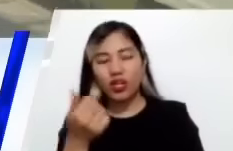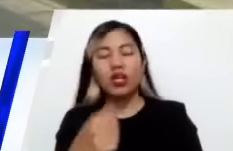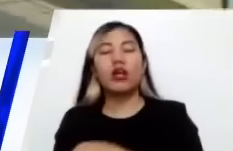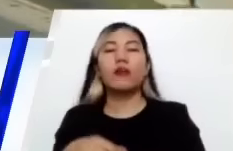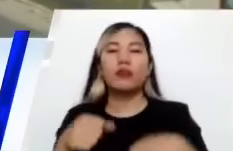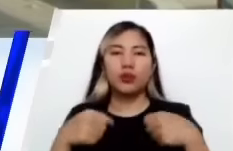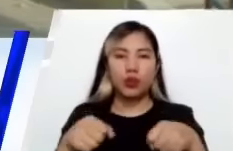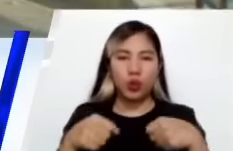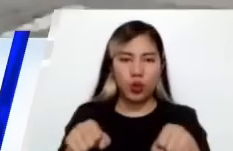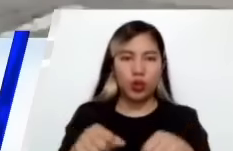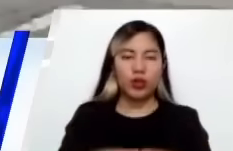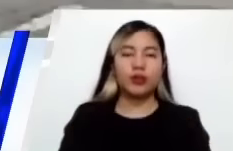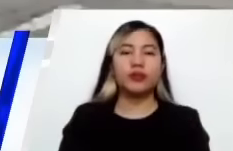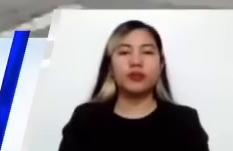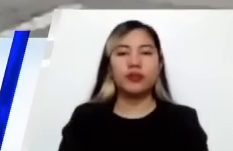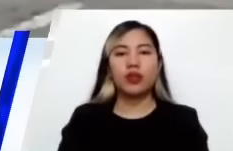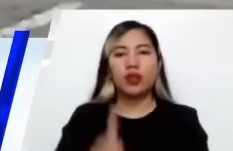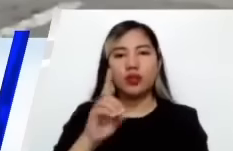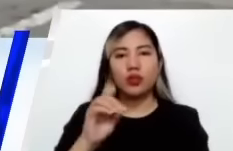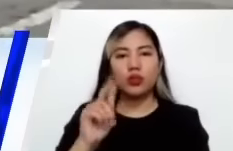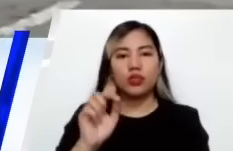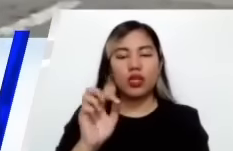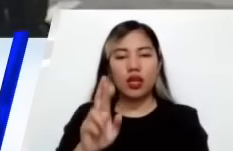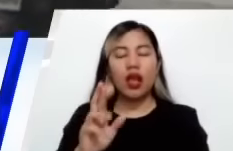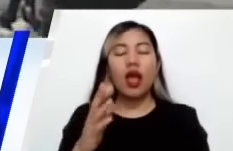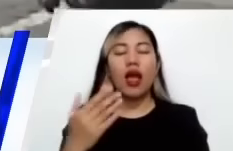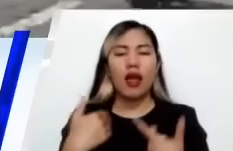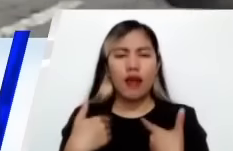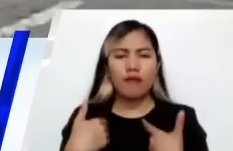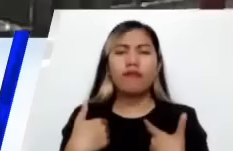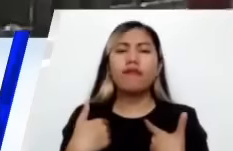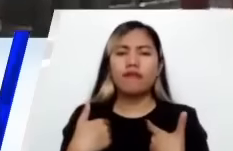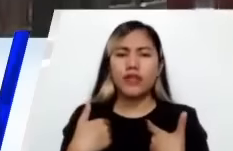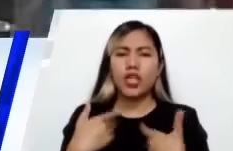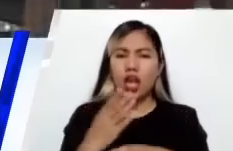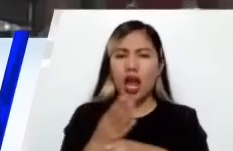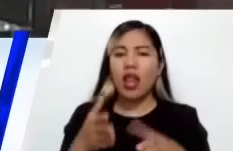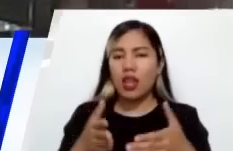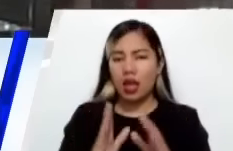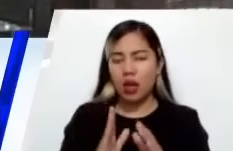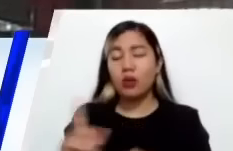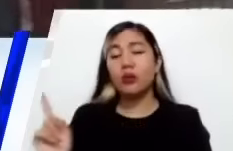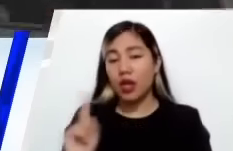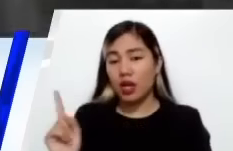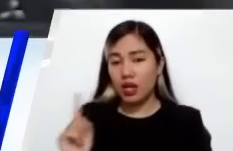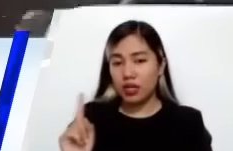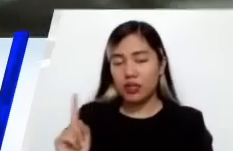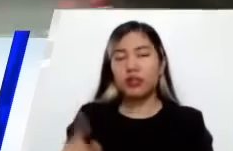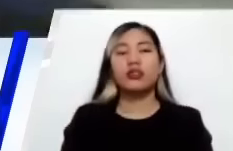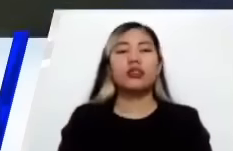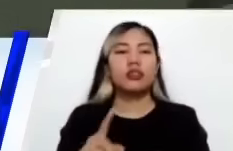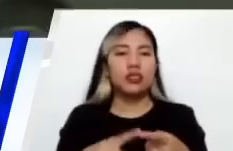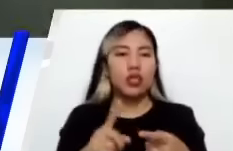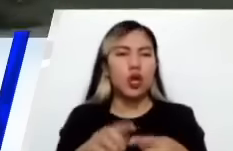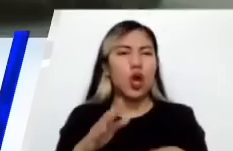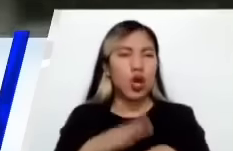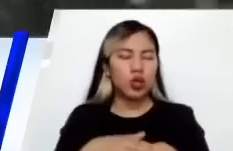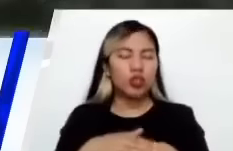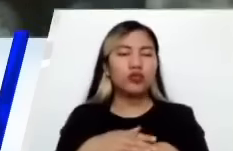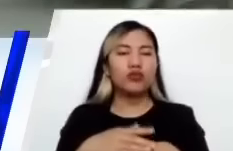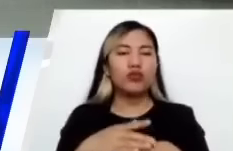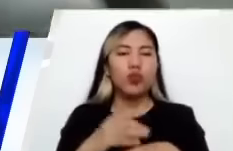sa DOTR, may ilang sasakyan lang na pinapayagan makadaan sa EDSA busway, gaya ng mga nasa duty na ambulansya, truck